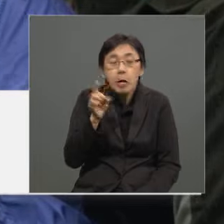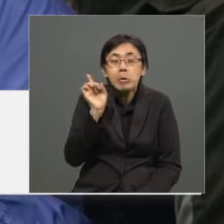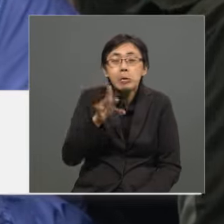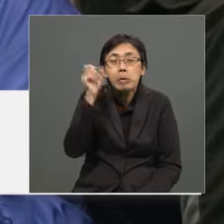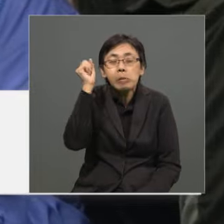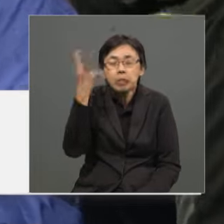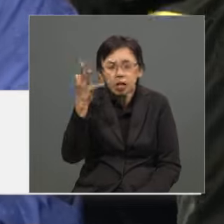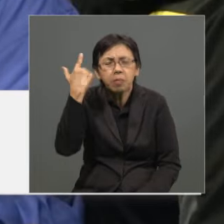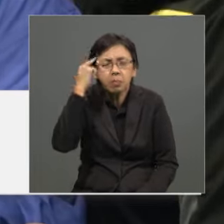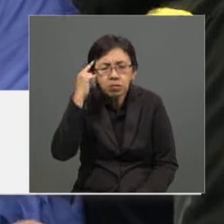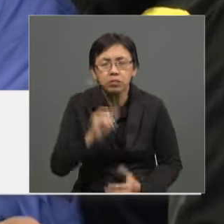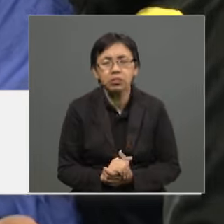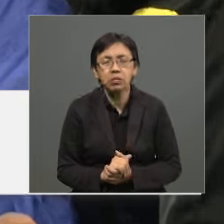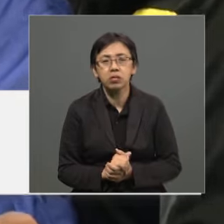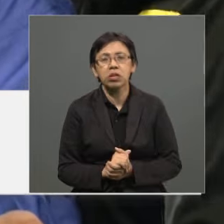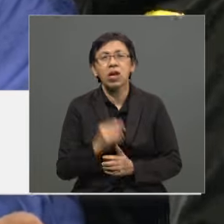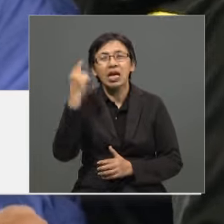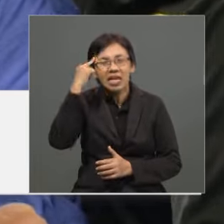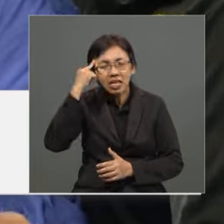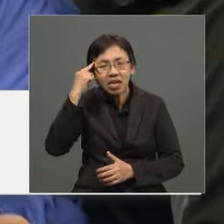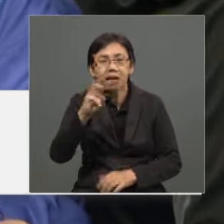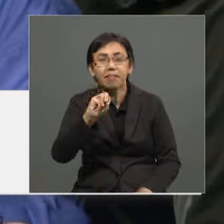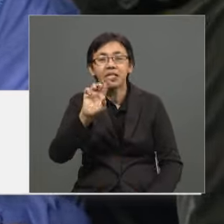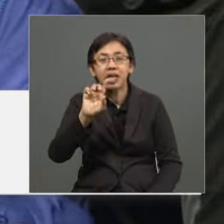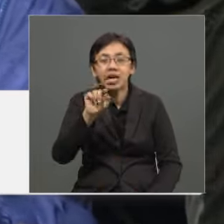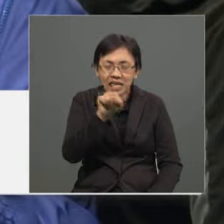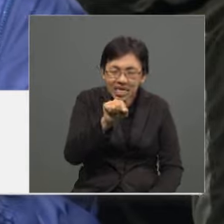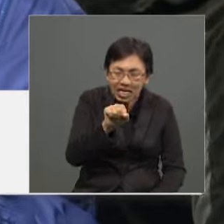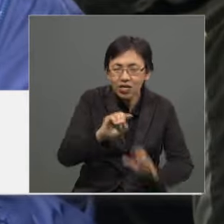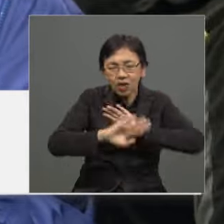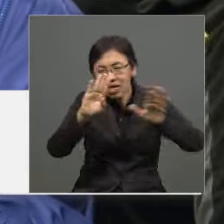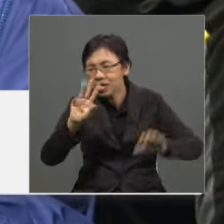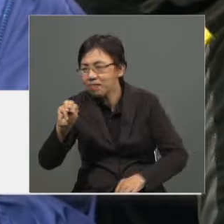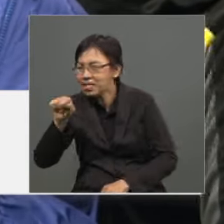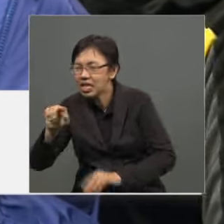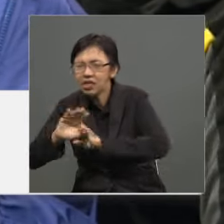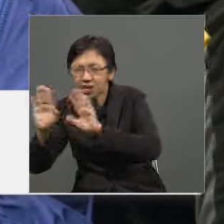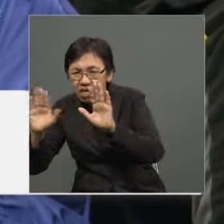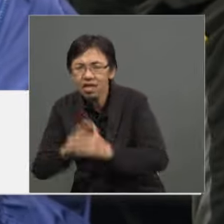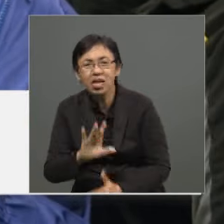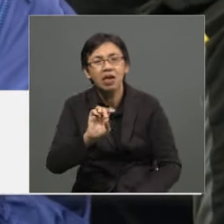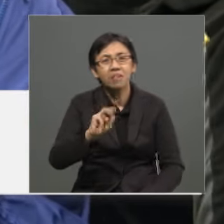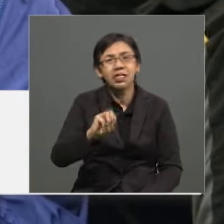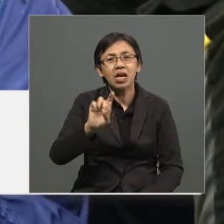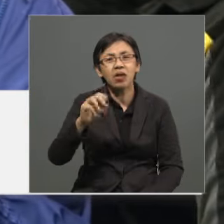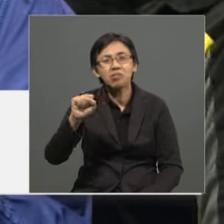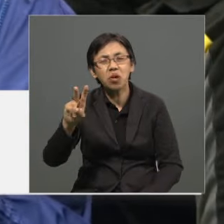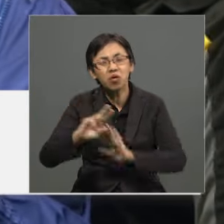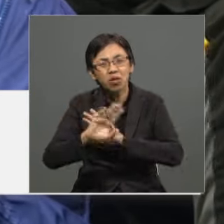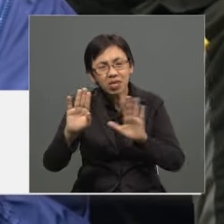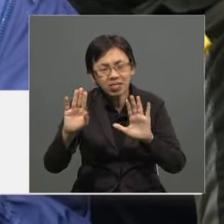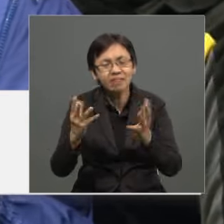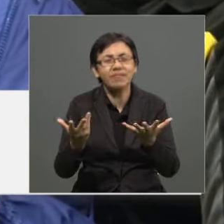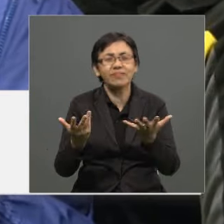ยังยังเข้าใจว่าเป็นการยกเลิกมาตรานั้นมาตรานี้ไปยกเลิกมาตรา 112อะไรงี้เป็น